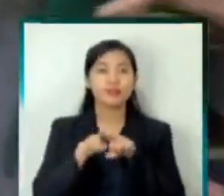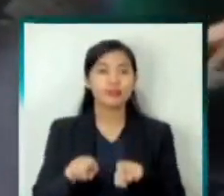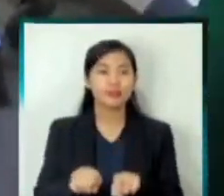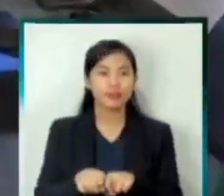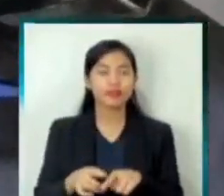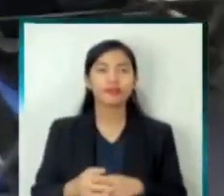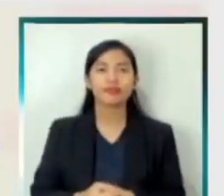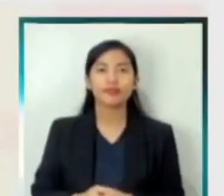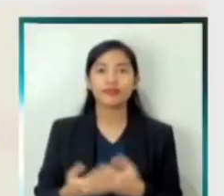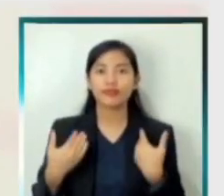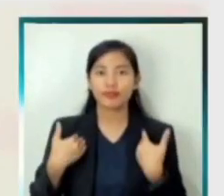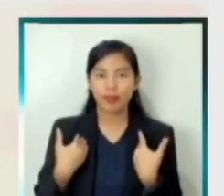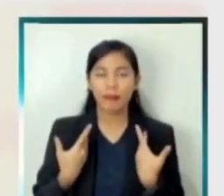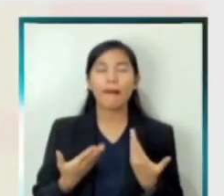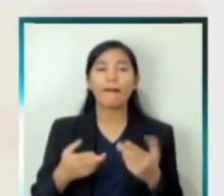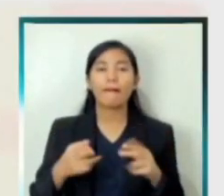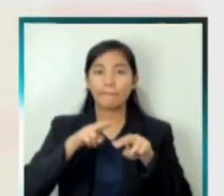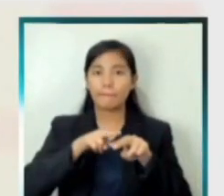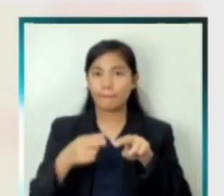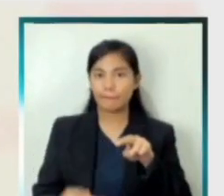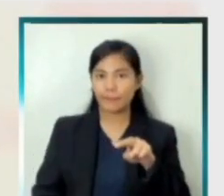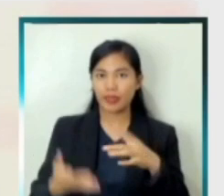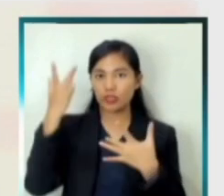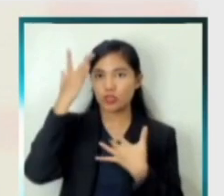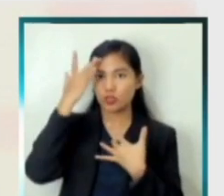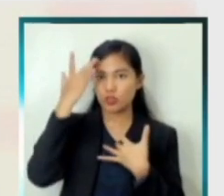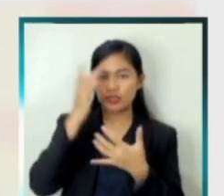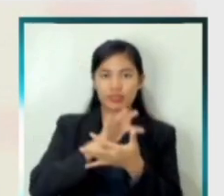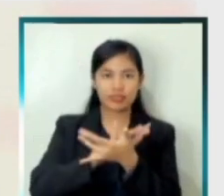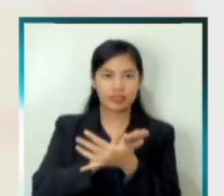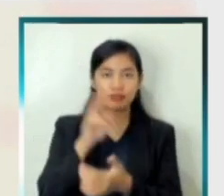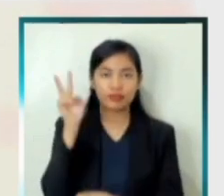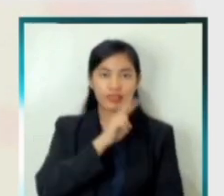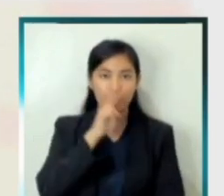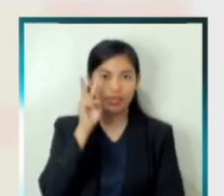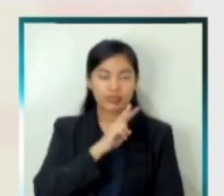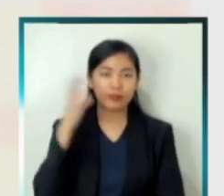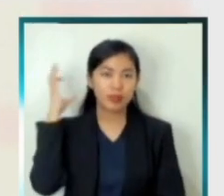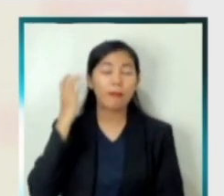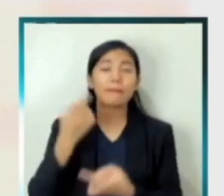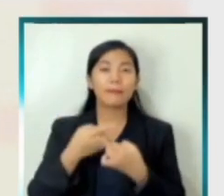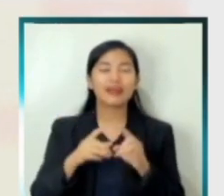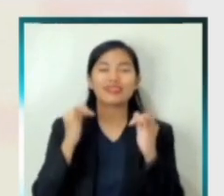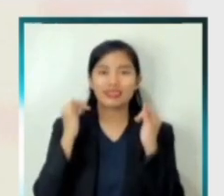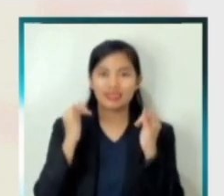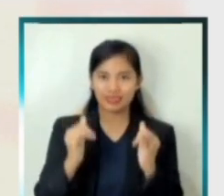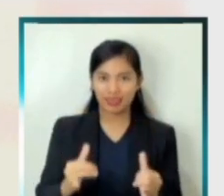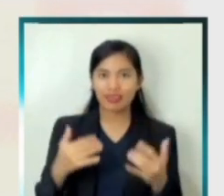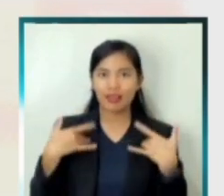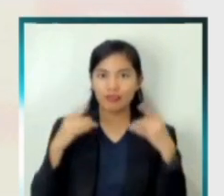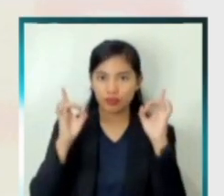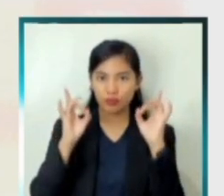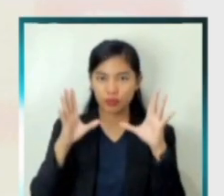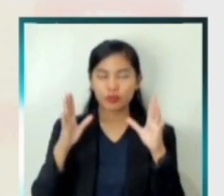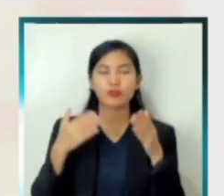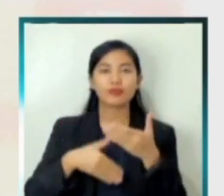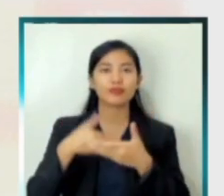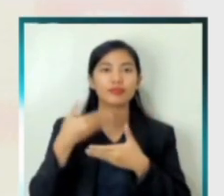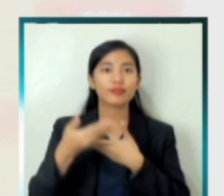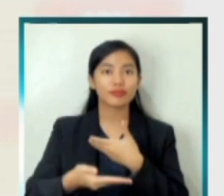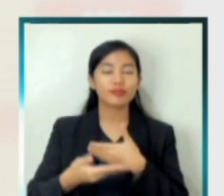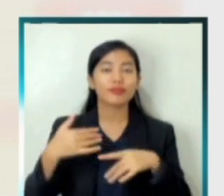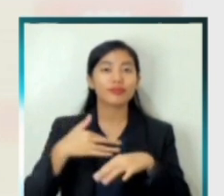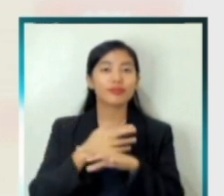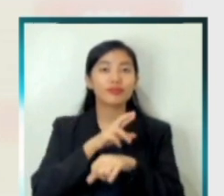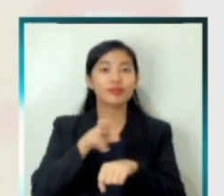sa Visayas, bagamat high risk pa rin ito, pati sa Mindanao. Binabantayan naman ang Davao Region at Sokcergen na nasa critical